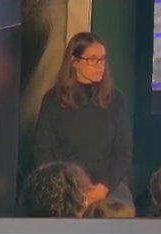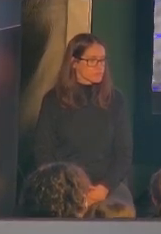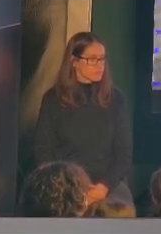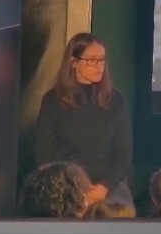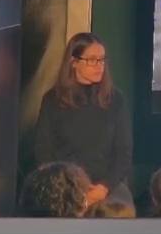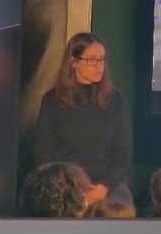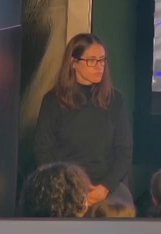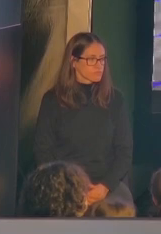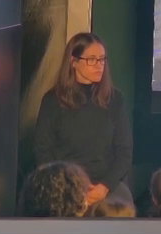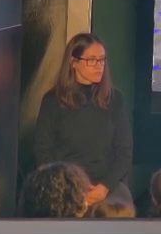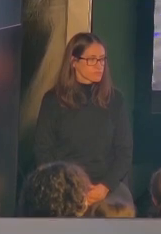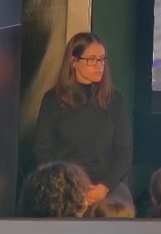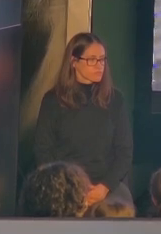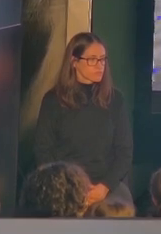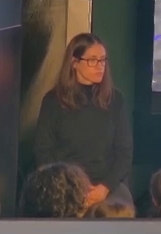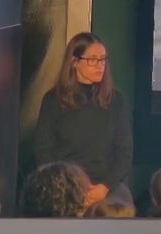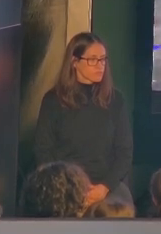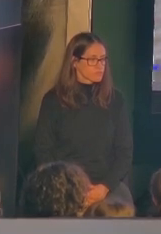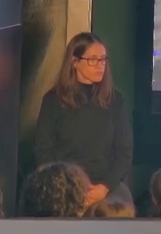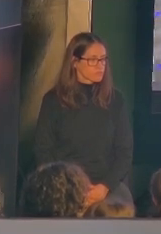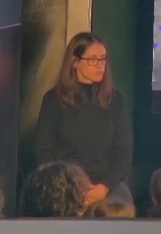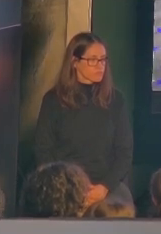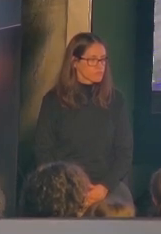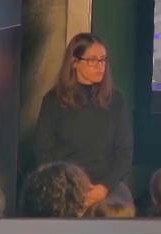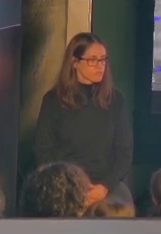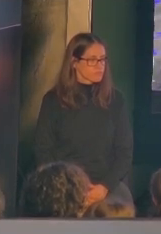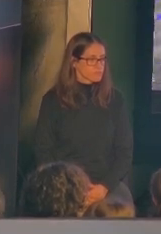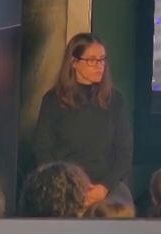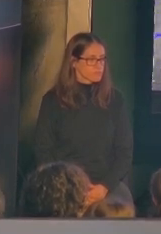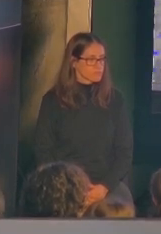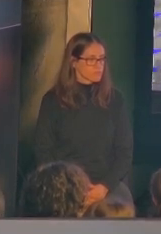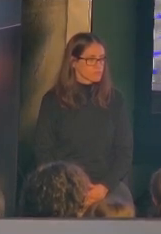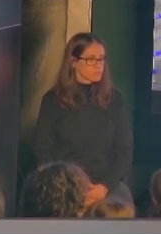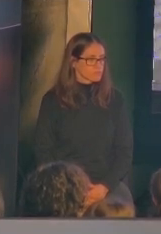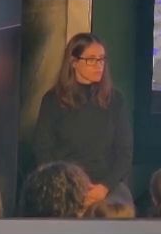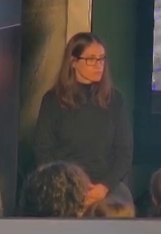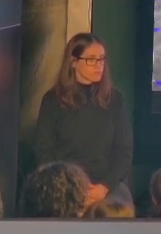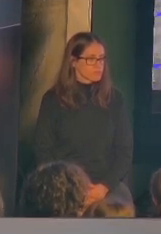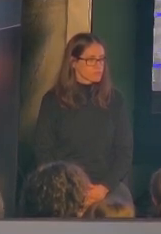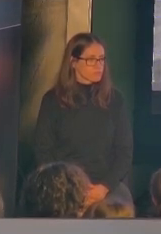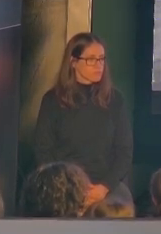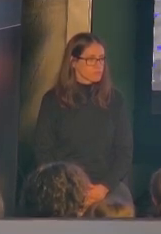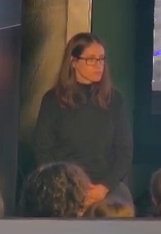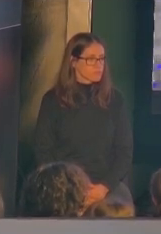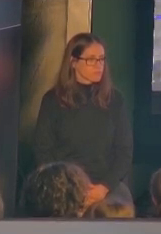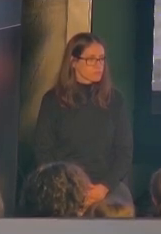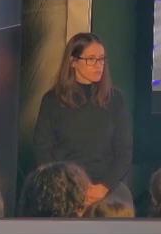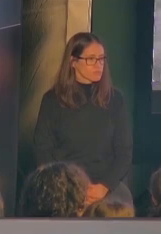Vale, gelificat.